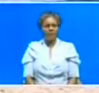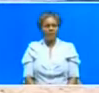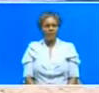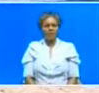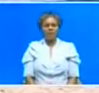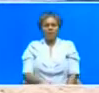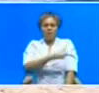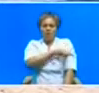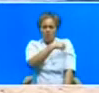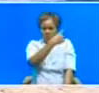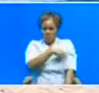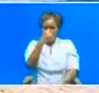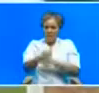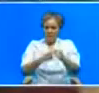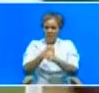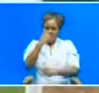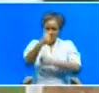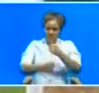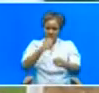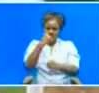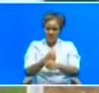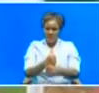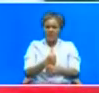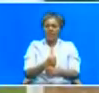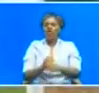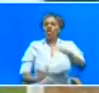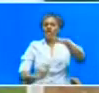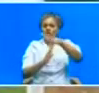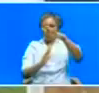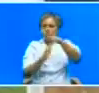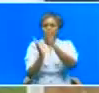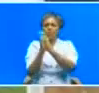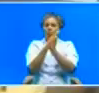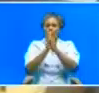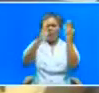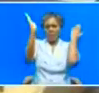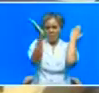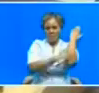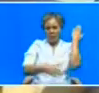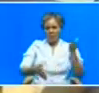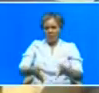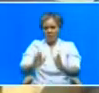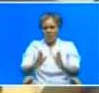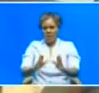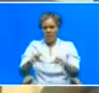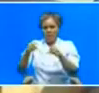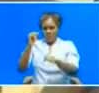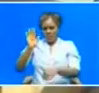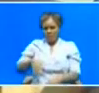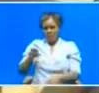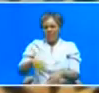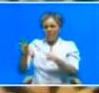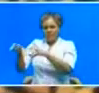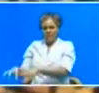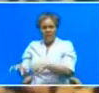Ni hospitali ambayo miaka nenda rudi imechangia vichwa vya habari kwa njia isiyostahili. Kuanzia kuwatesa akina mama